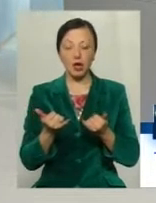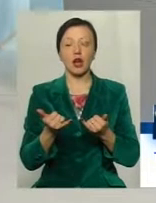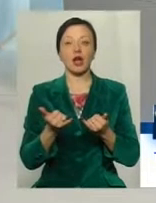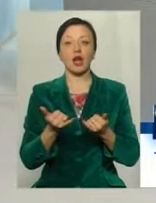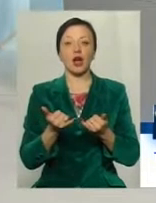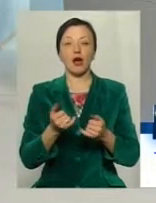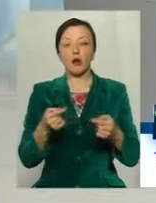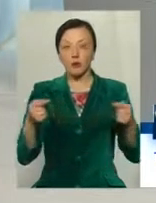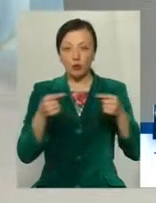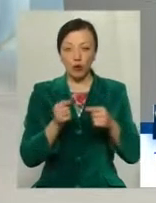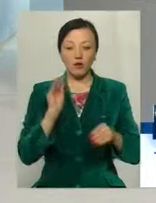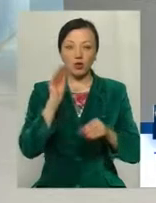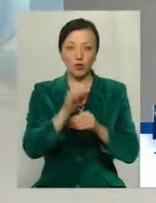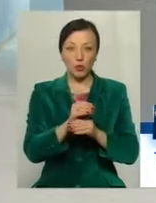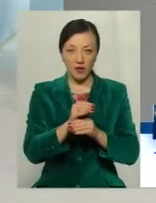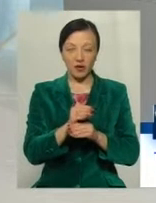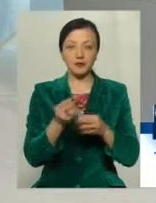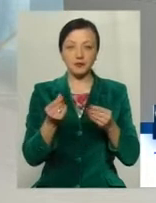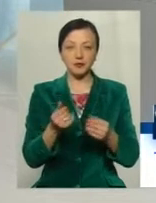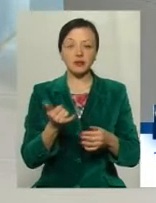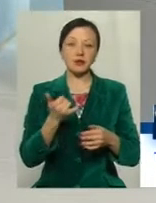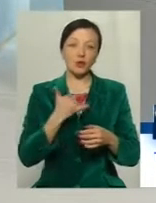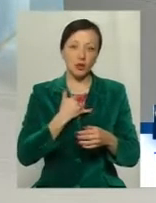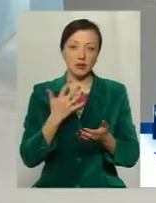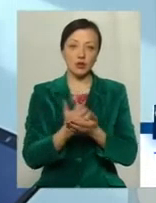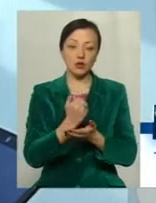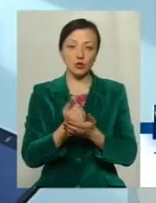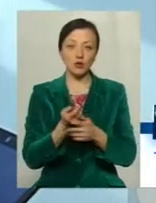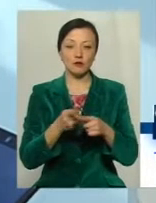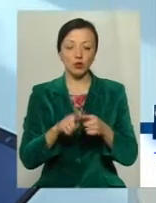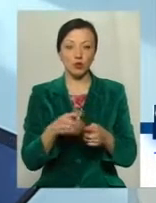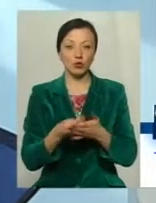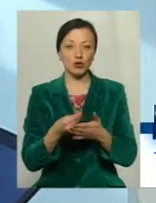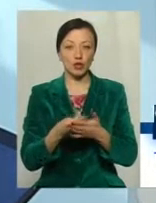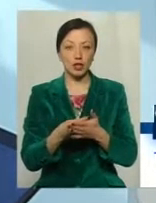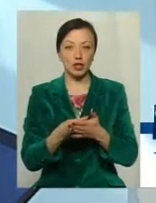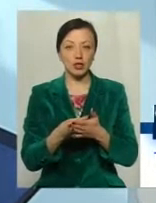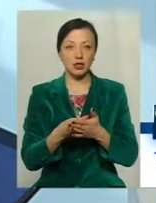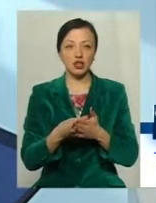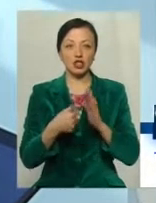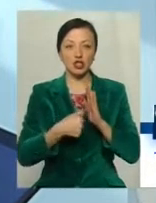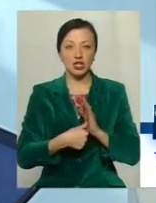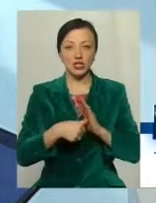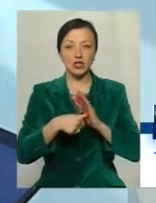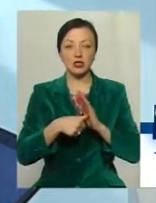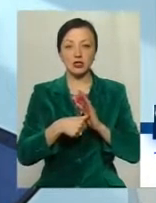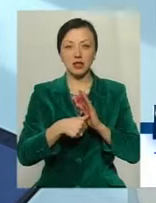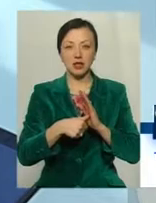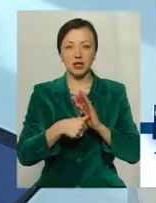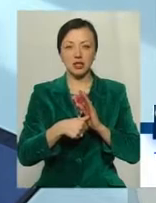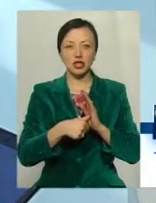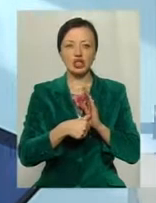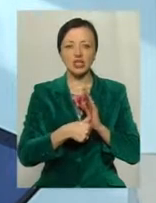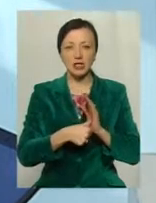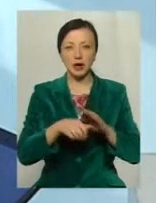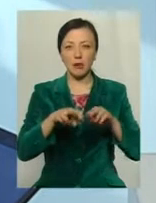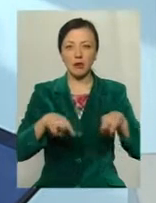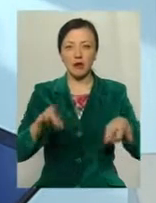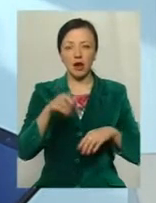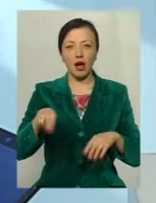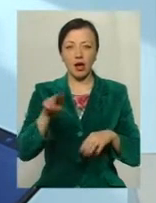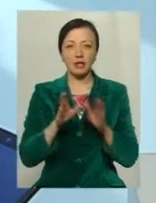2,3 мільярда – це житлова субвенція, пільги, субсидії. Майже 2 мільярда – допомога по дітям